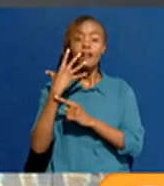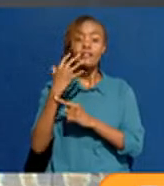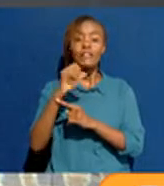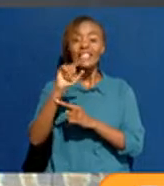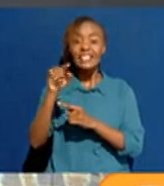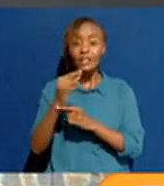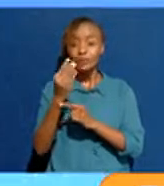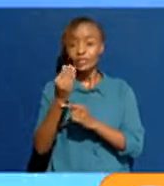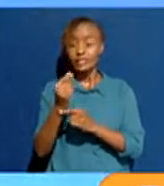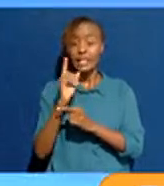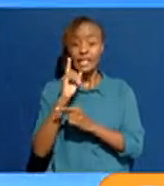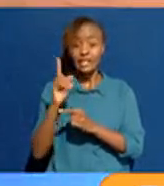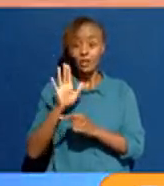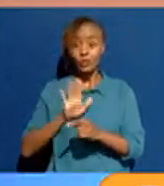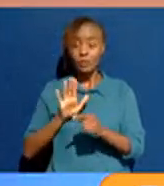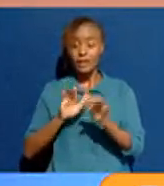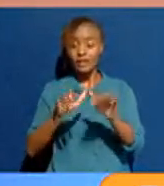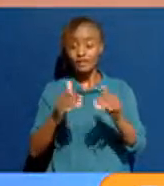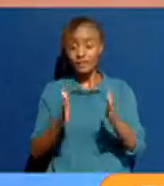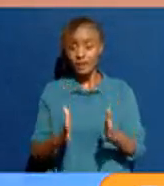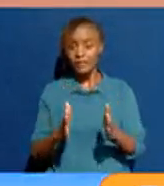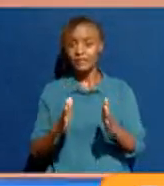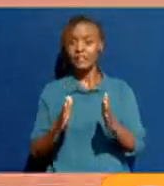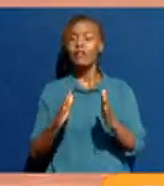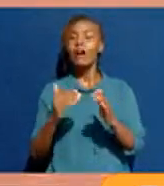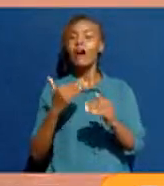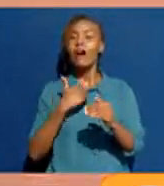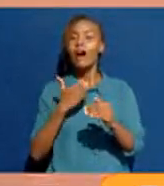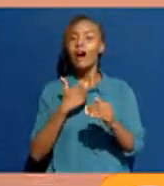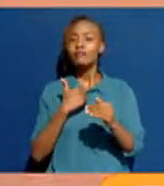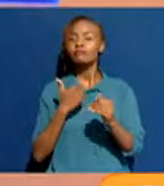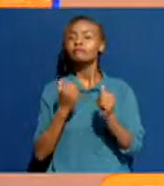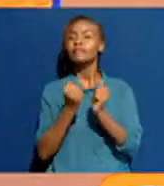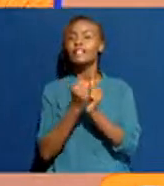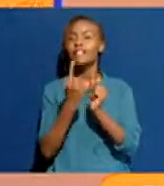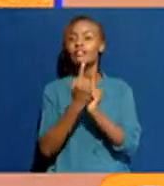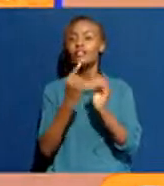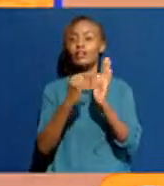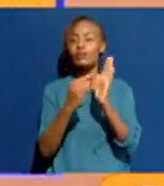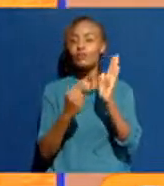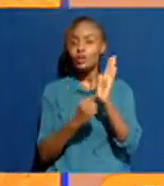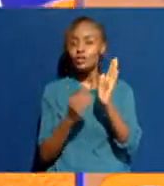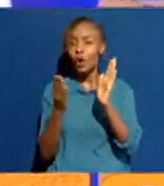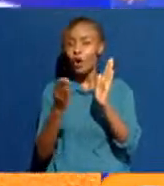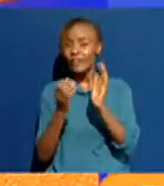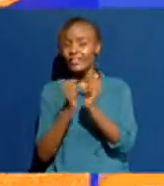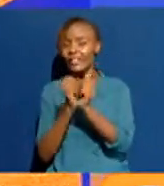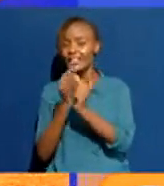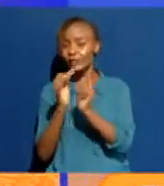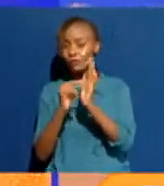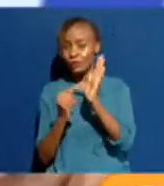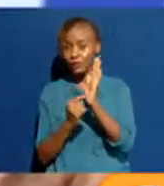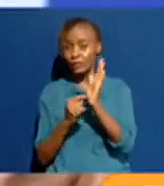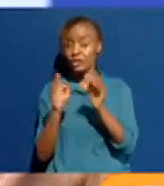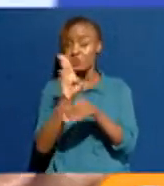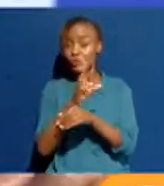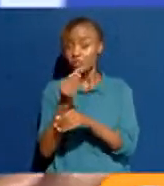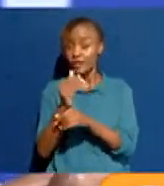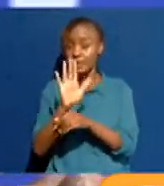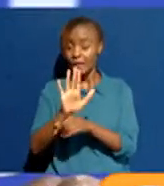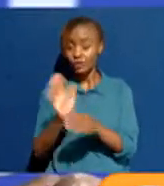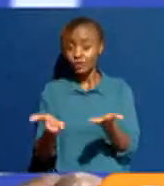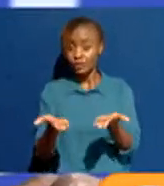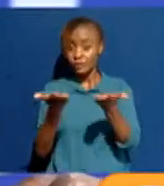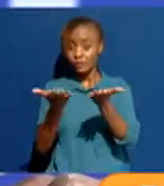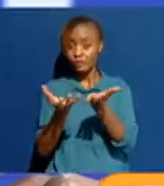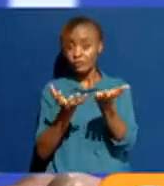na mkulima mdogo alibashiri alama 11 kati ya 13. Amesema atatumia pesa hizo kupanua biashara yake huku